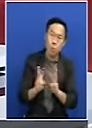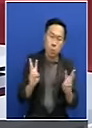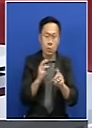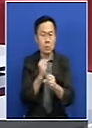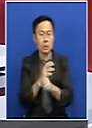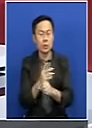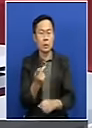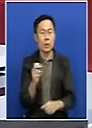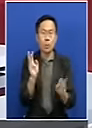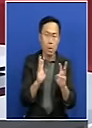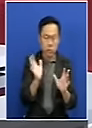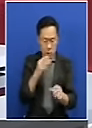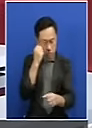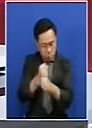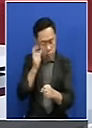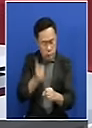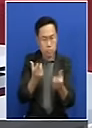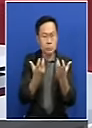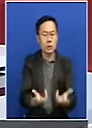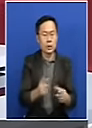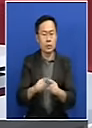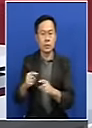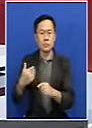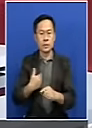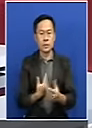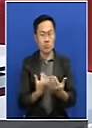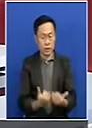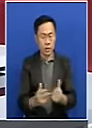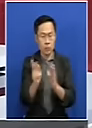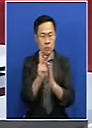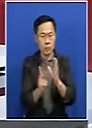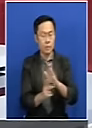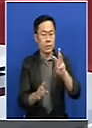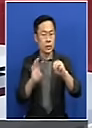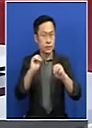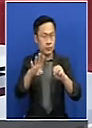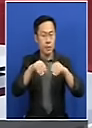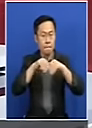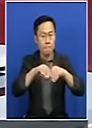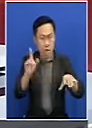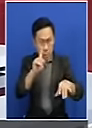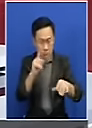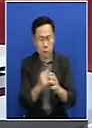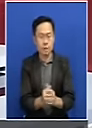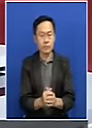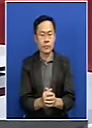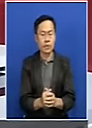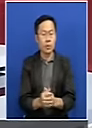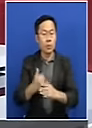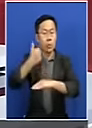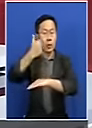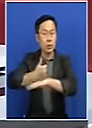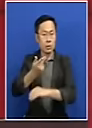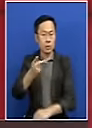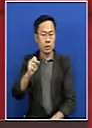อีกหนึ่งผลงานล่าสุดนะคะก็มีการประกาศออกมาค่ะโดยอาศัยมาตรา44โดยท่านนายกรัฐมนตรีค่ะพลเอกประยุทธ์จันทร์โอชามีคำ